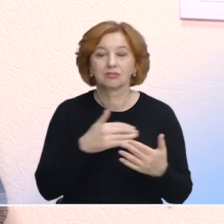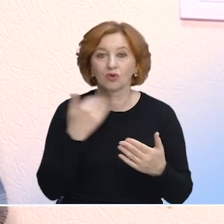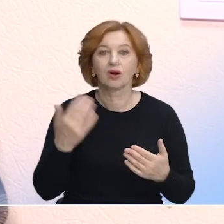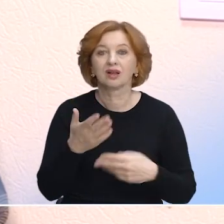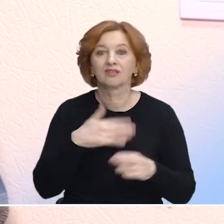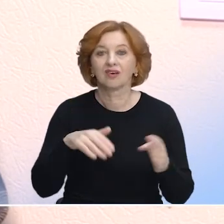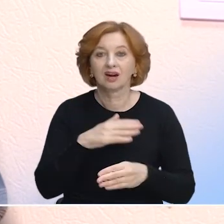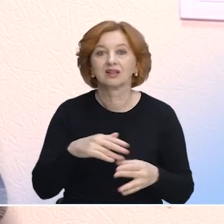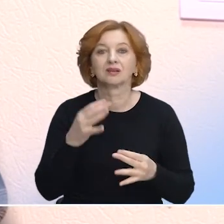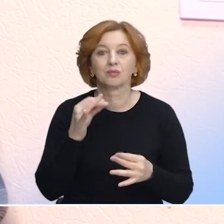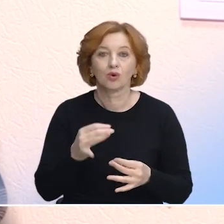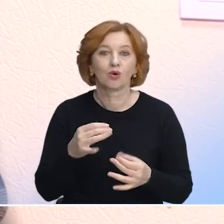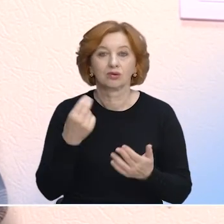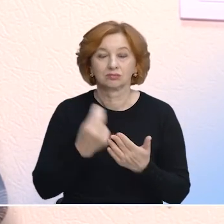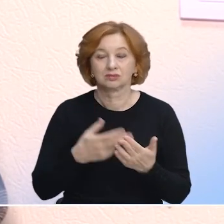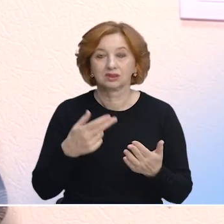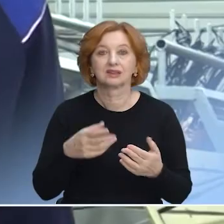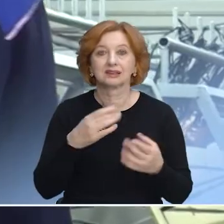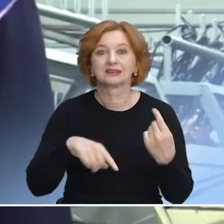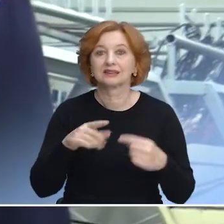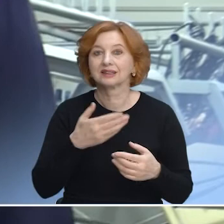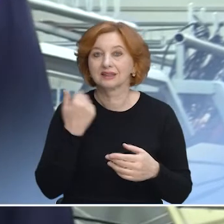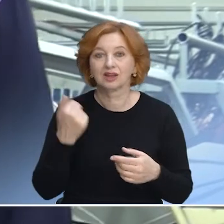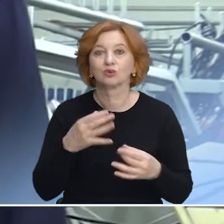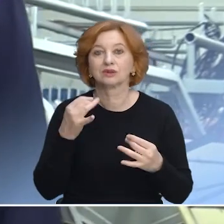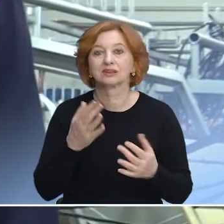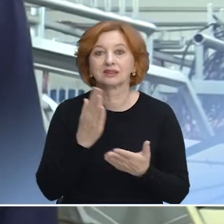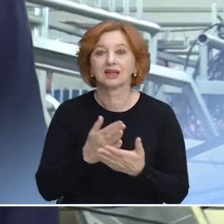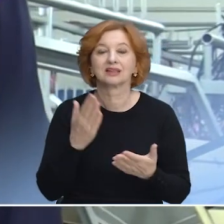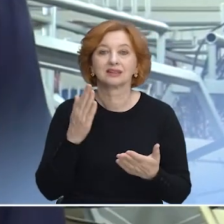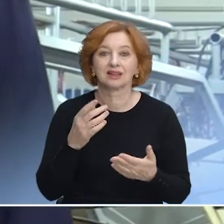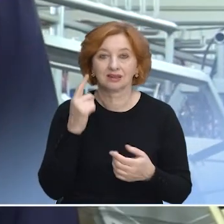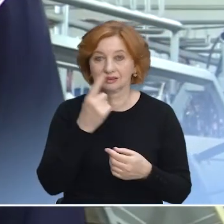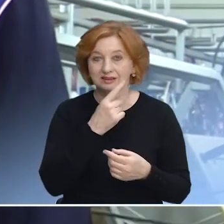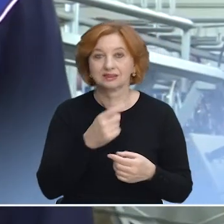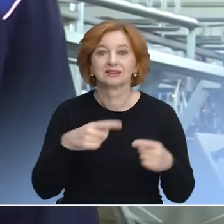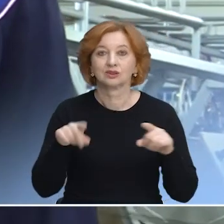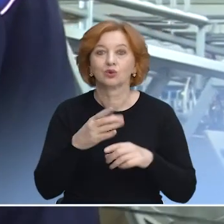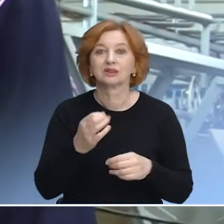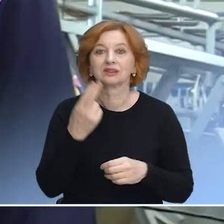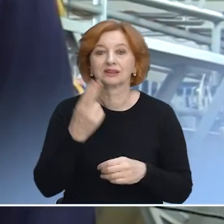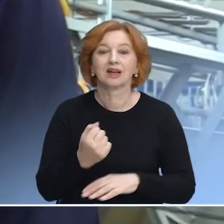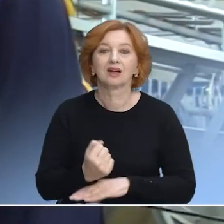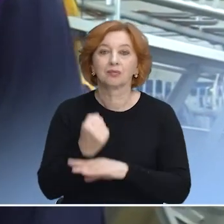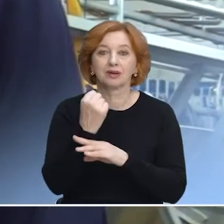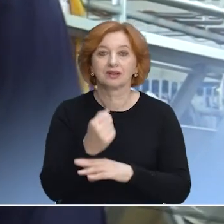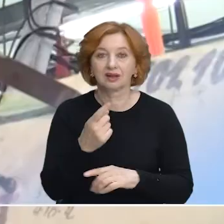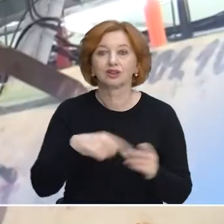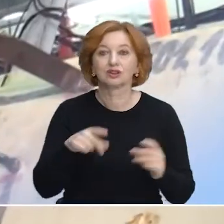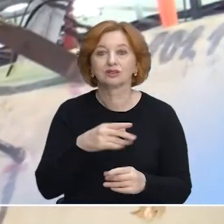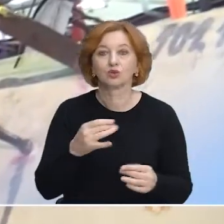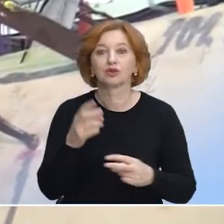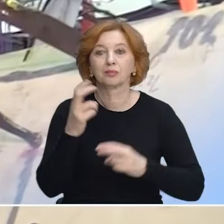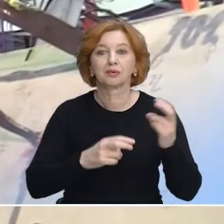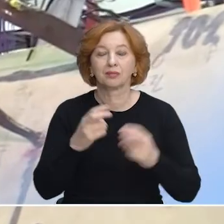претензий по качеству у них нет. Люди незрячие нуждаются в помощи и социальных поддержках, как и предприятие,